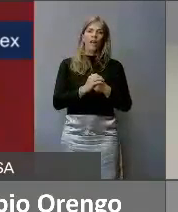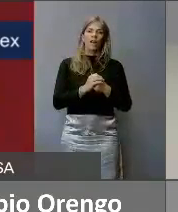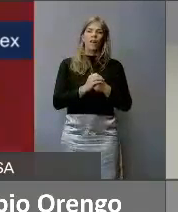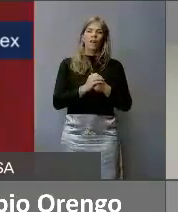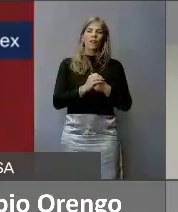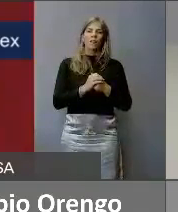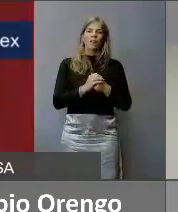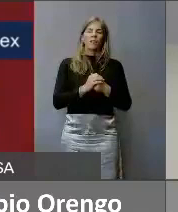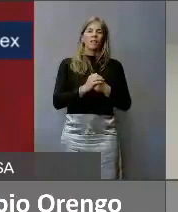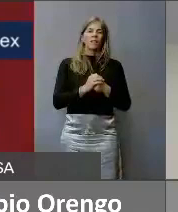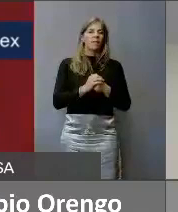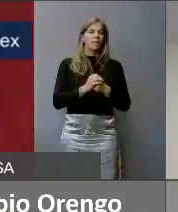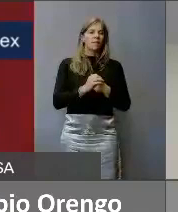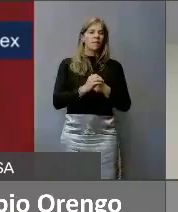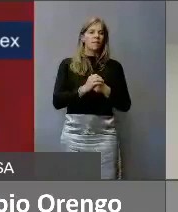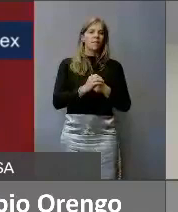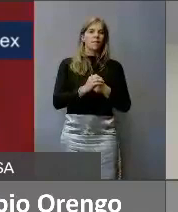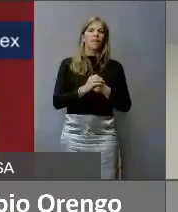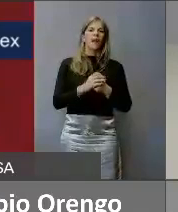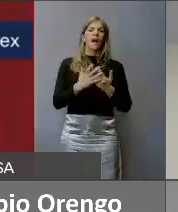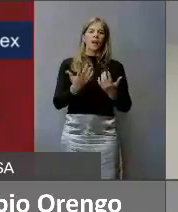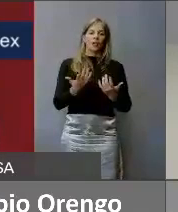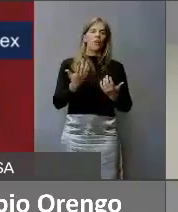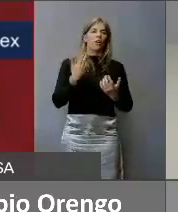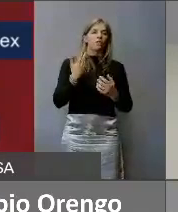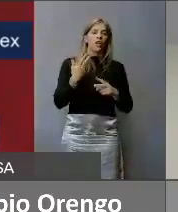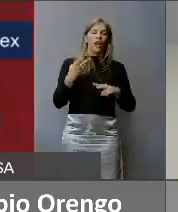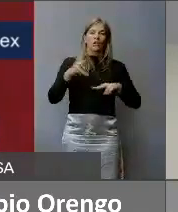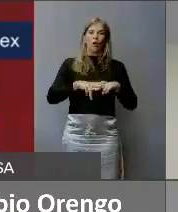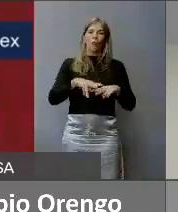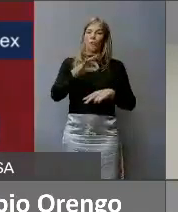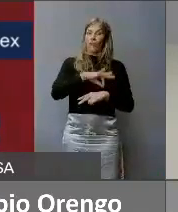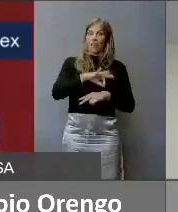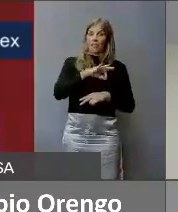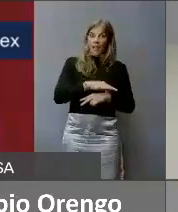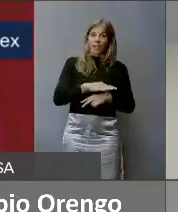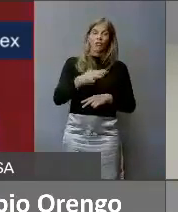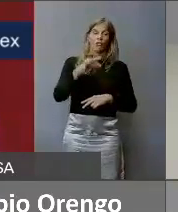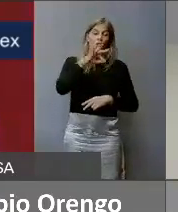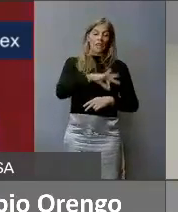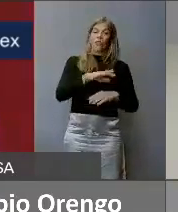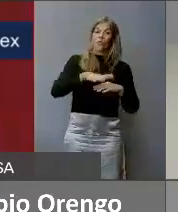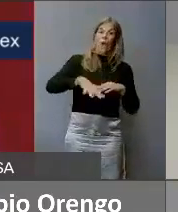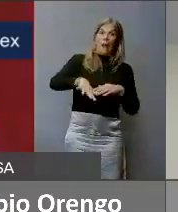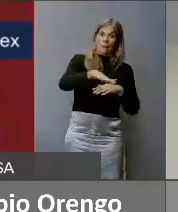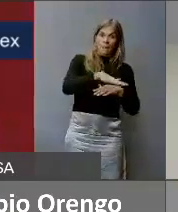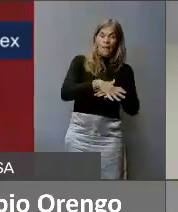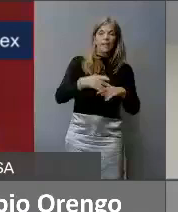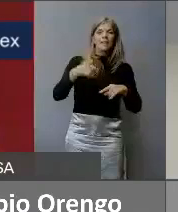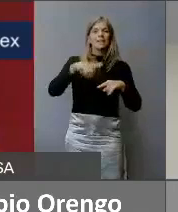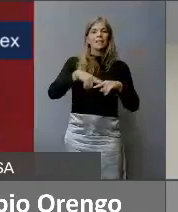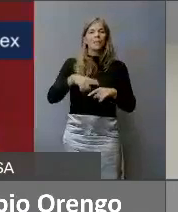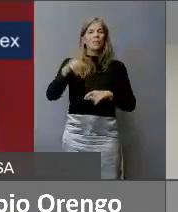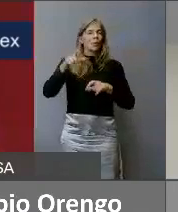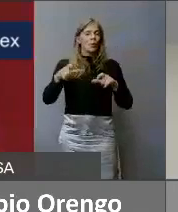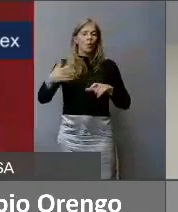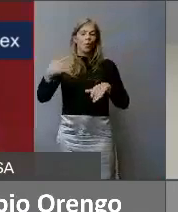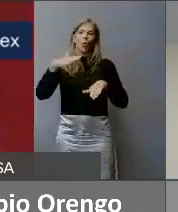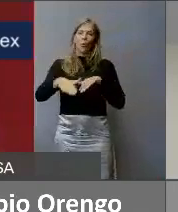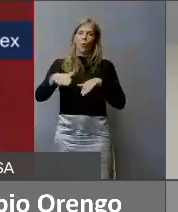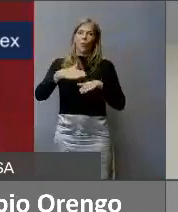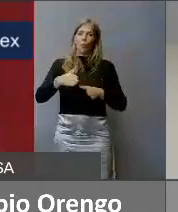comporta sia vantaggi per c'è l'ambiente che ovviamente una fruibilità migliore della passeggiata proprio